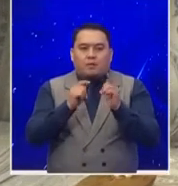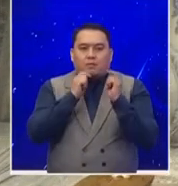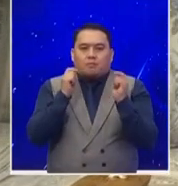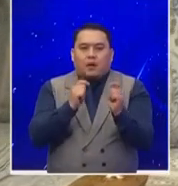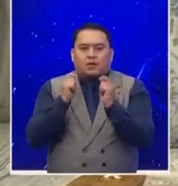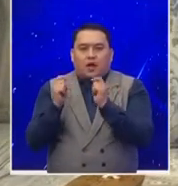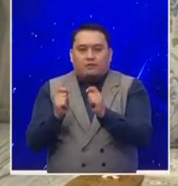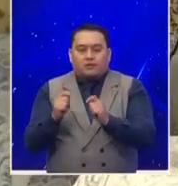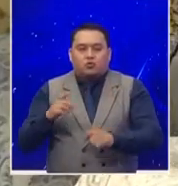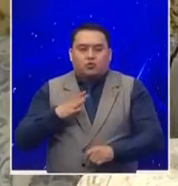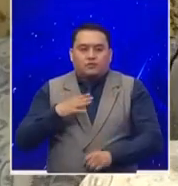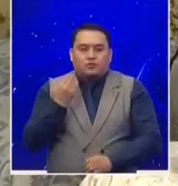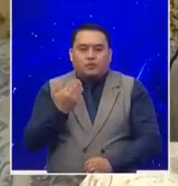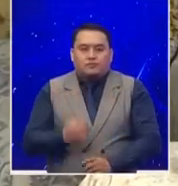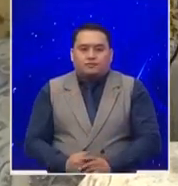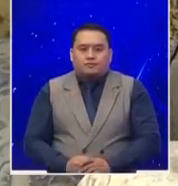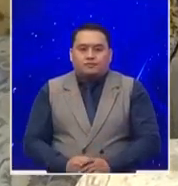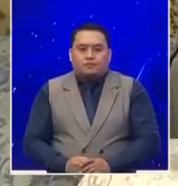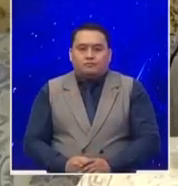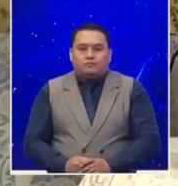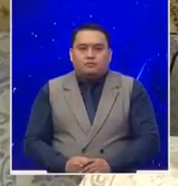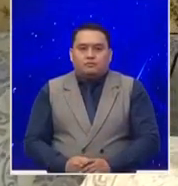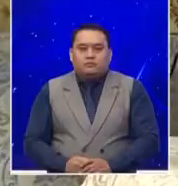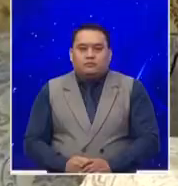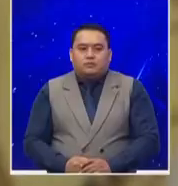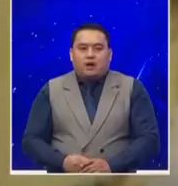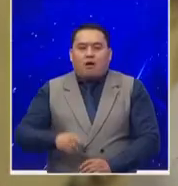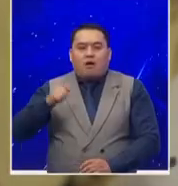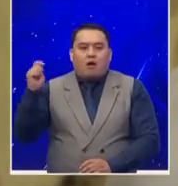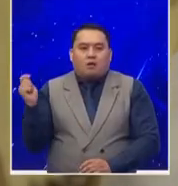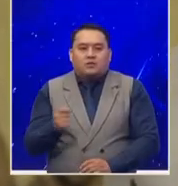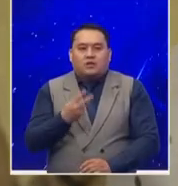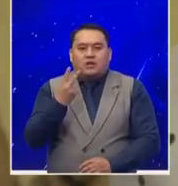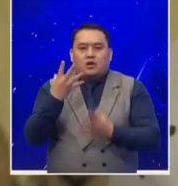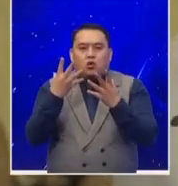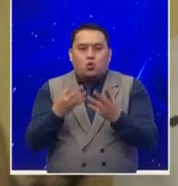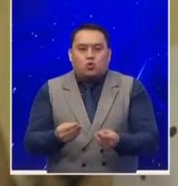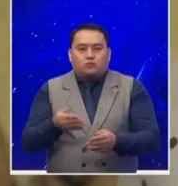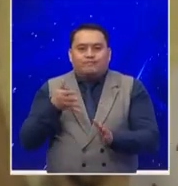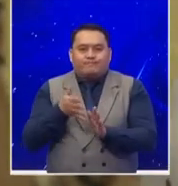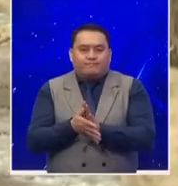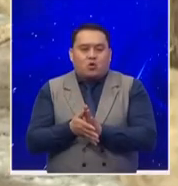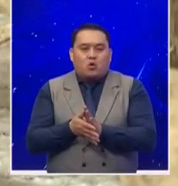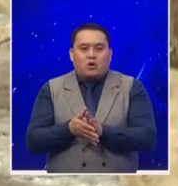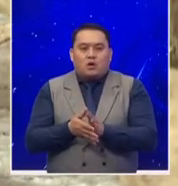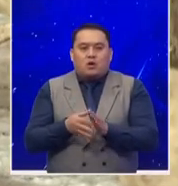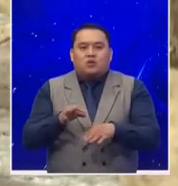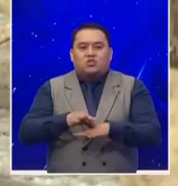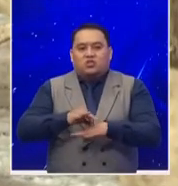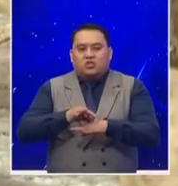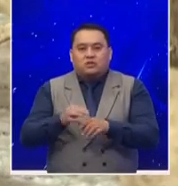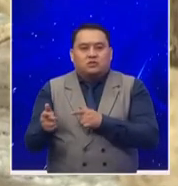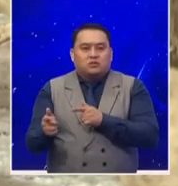осындай әдемі қамшы ұстайды екен. Дәулет Таданбаевтың айтуынша, қамшы жасауға кемінде 2 күн кетеді. Әрине ол дайын шикізаттың